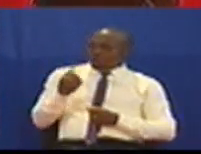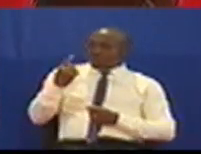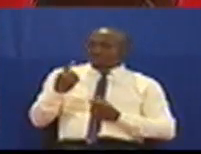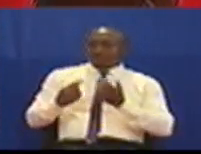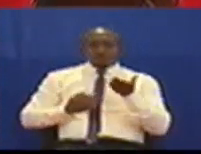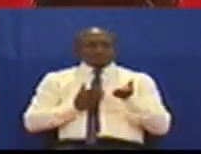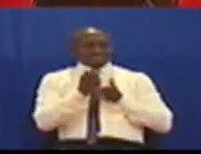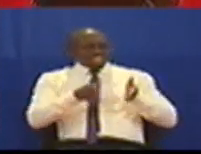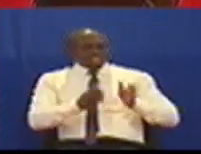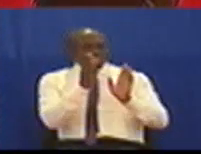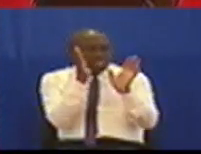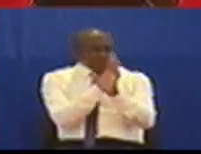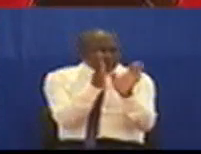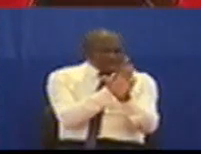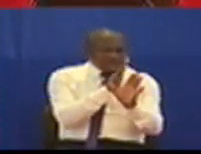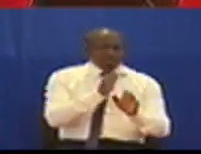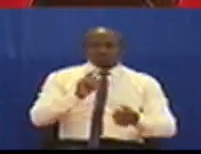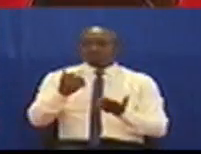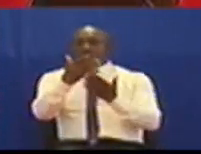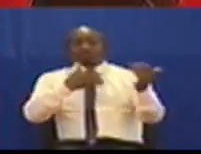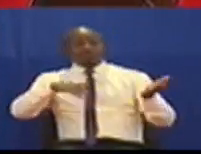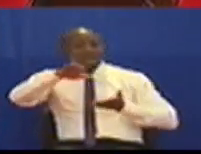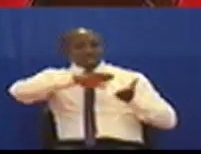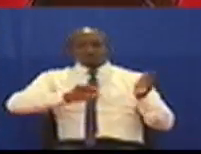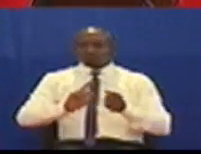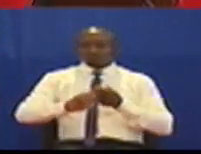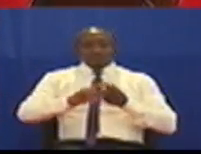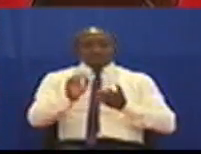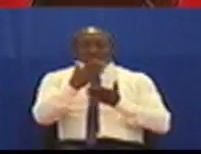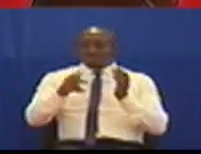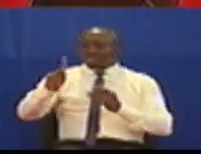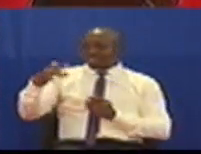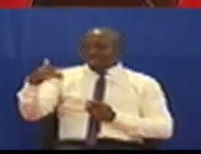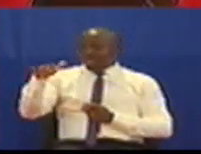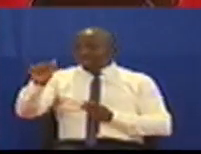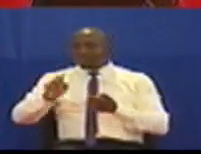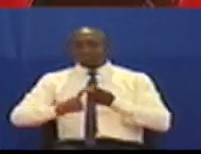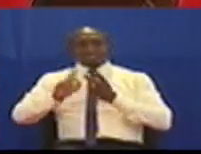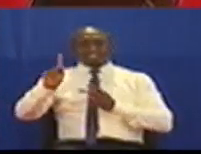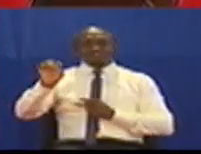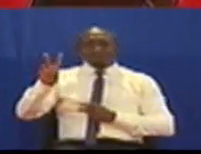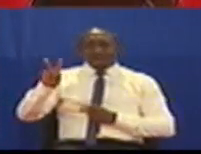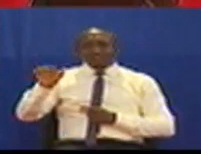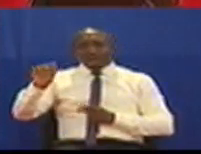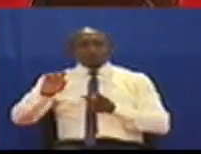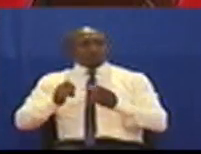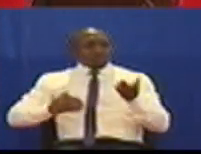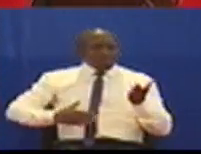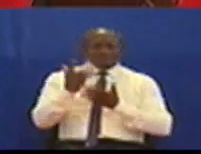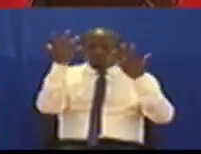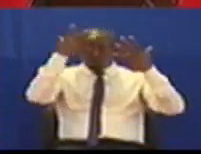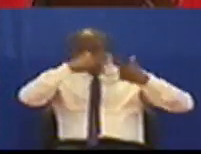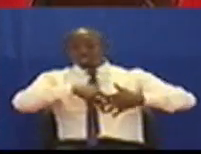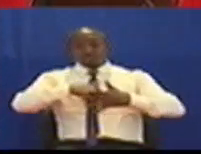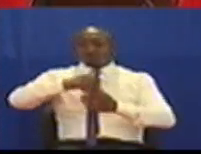kupitia zile njia za panya, kwa sababu maeneo yale wananchi wale maeneo ya Kitaya kule, maeneo ya Mahurunga, Kivava, watu wanapita usiku na mchana